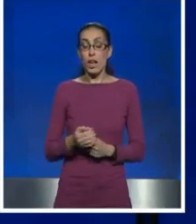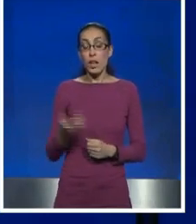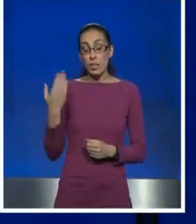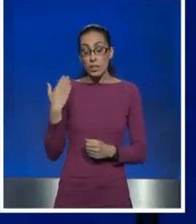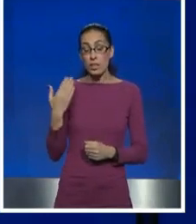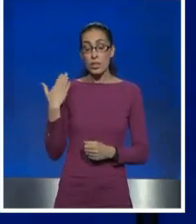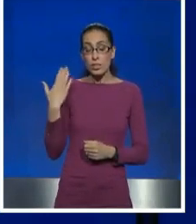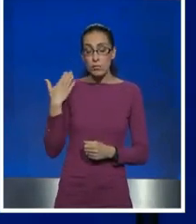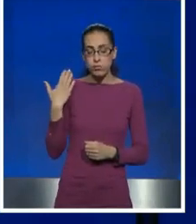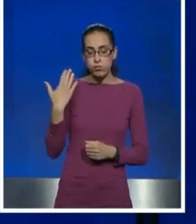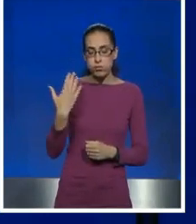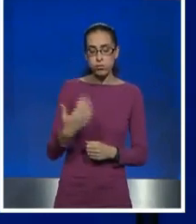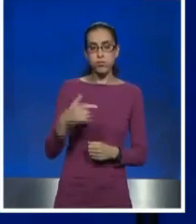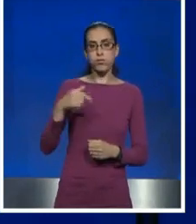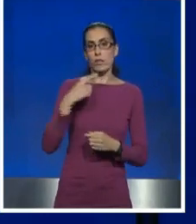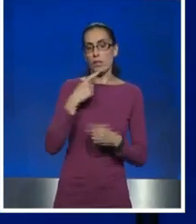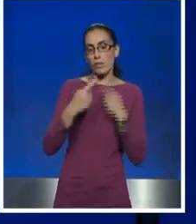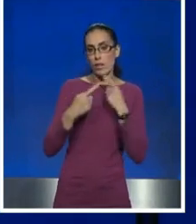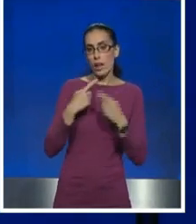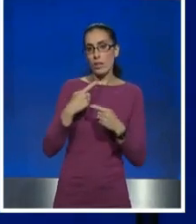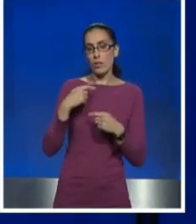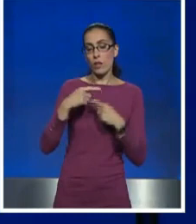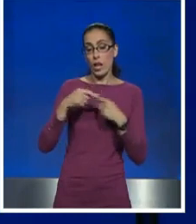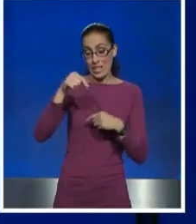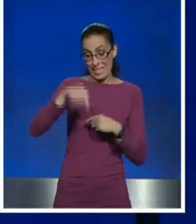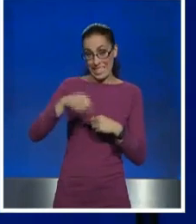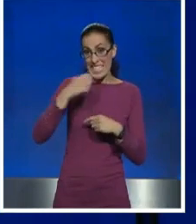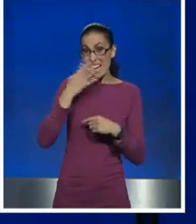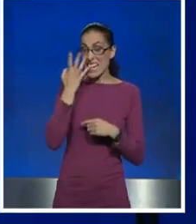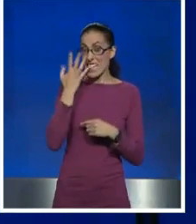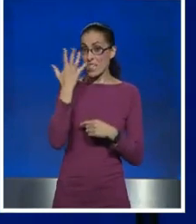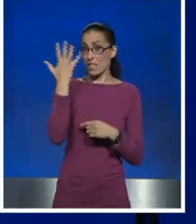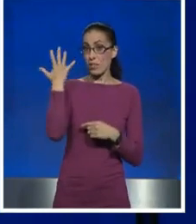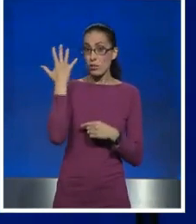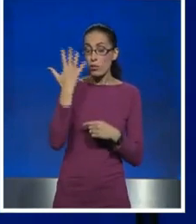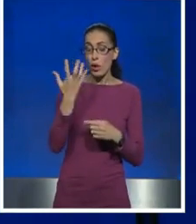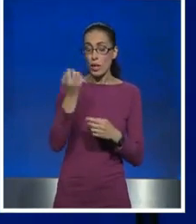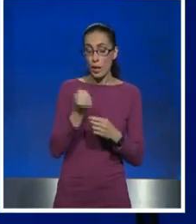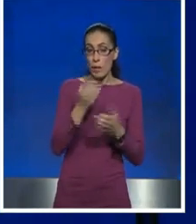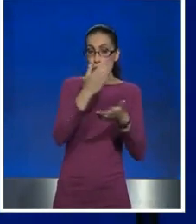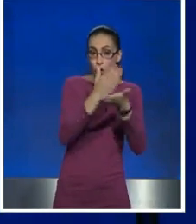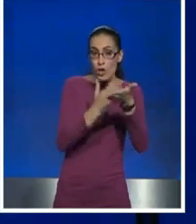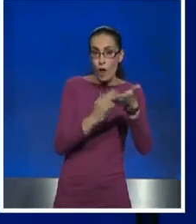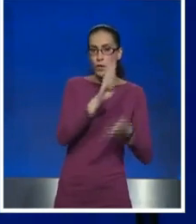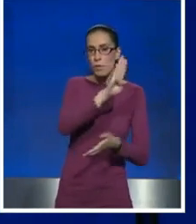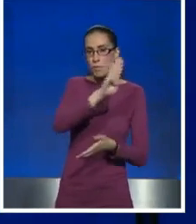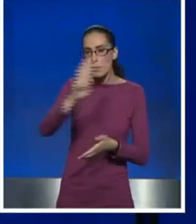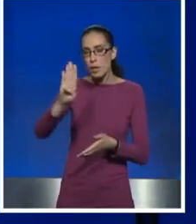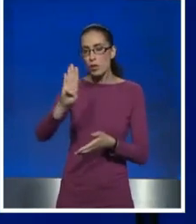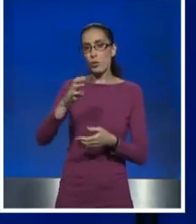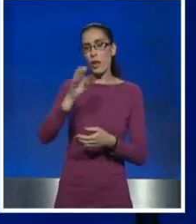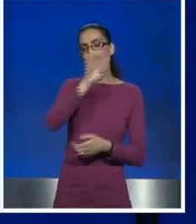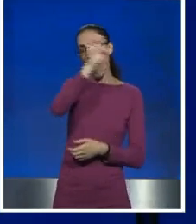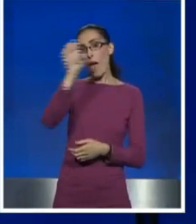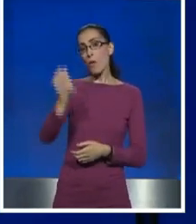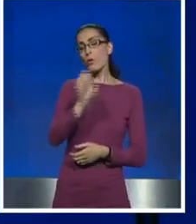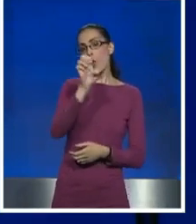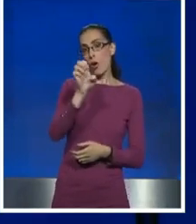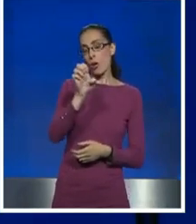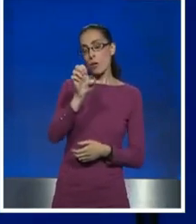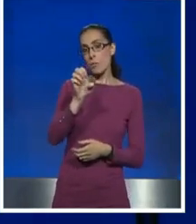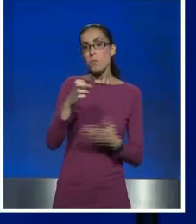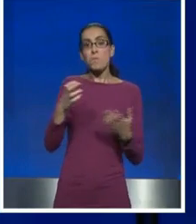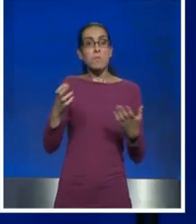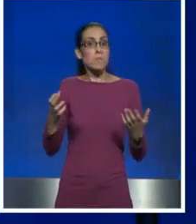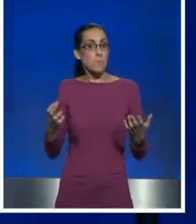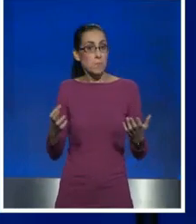kampanja sħiħa ngħid illi fuq dan l-aħħar ħames snin kien hemm nofs biljun euro għal dan l-affarijiet. U issa ħarġu miljun oħra u xorta